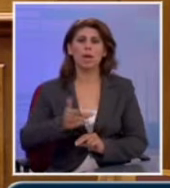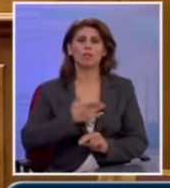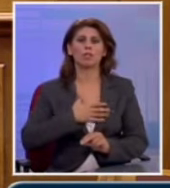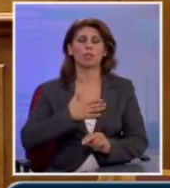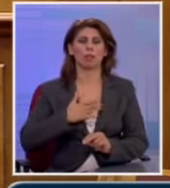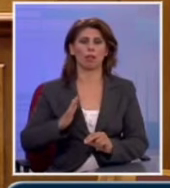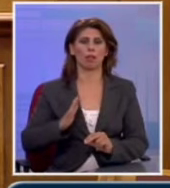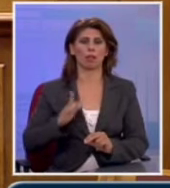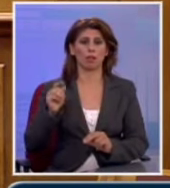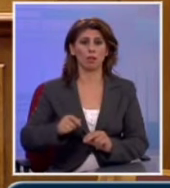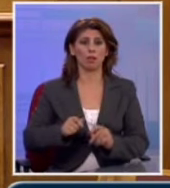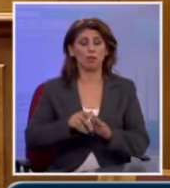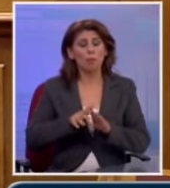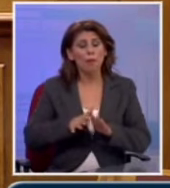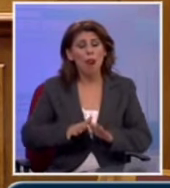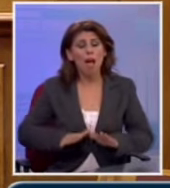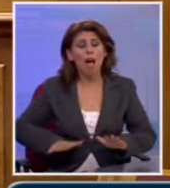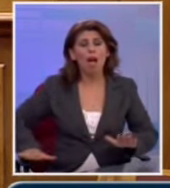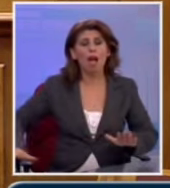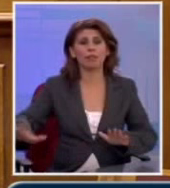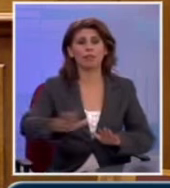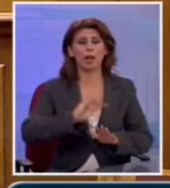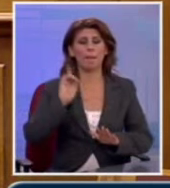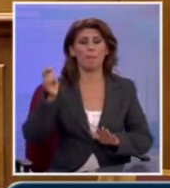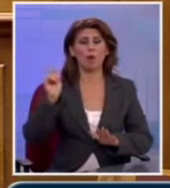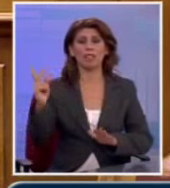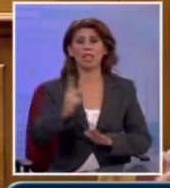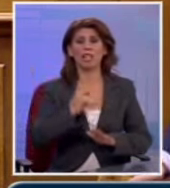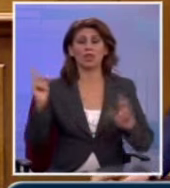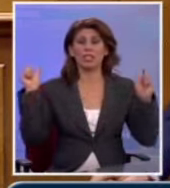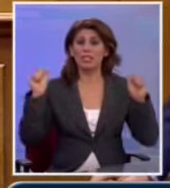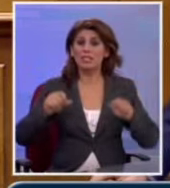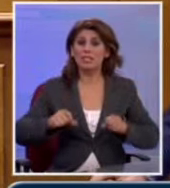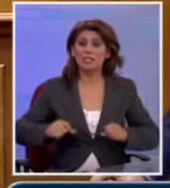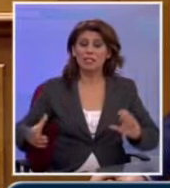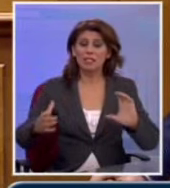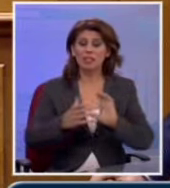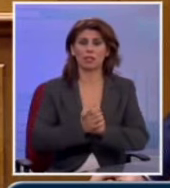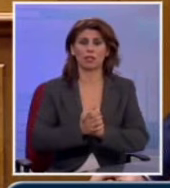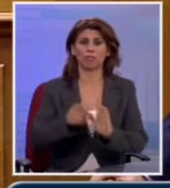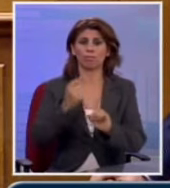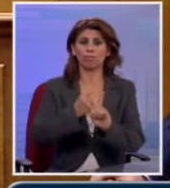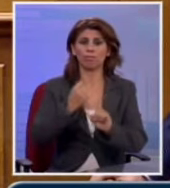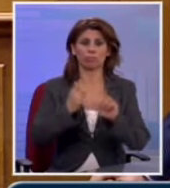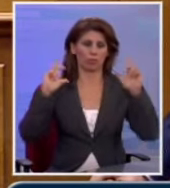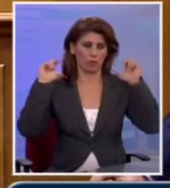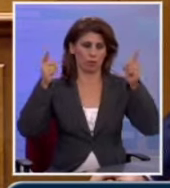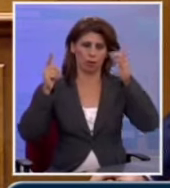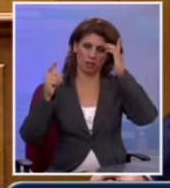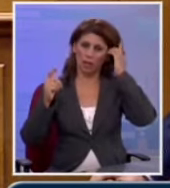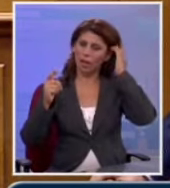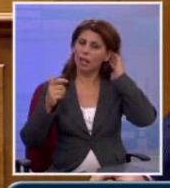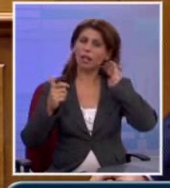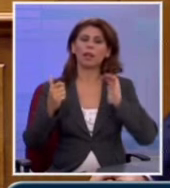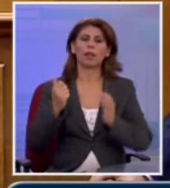Είναι η ώρα της πιο πλατιάς κοινωνικής και πολιτικής συνένεσης για την υπεράσπιση της δημοκρατίας και του δικαιώματος